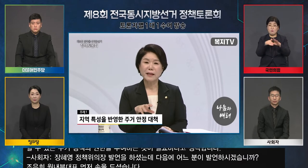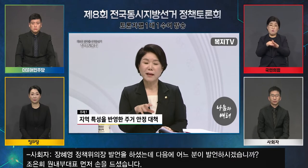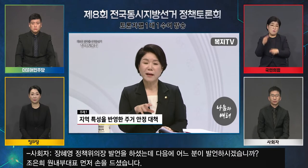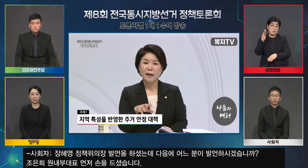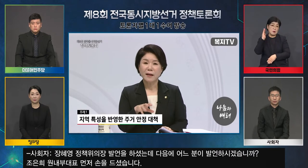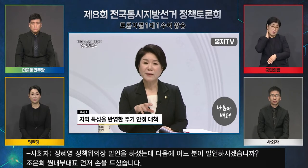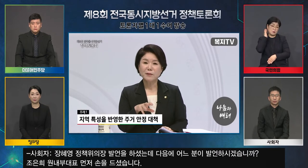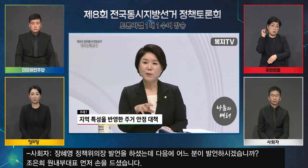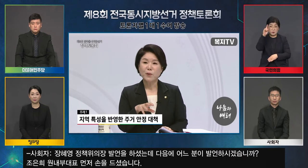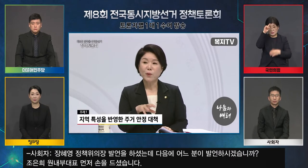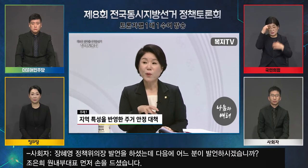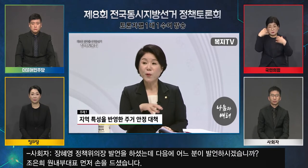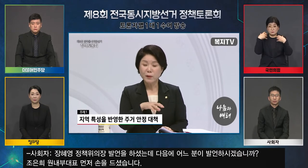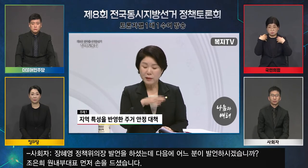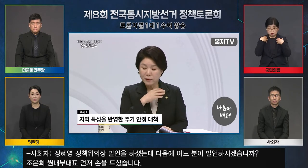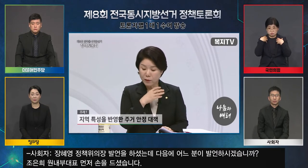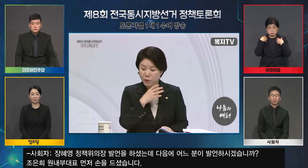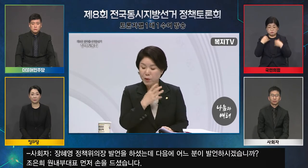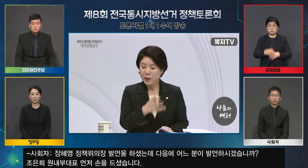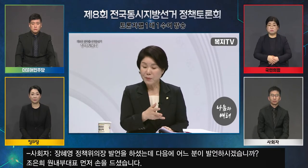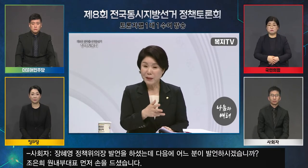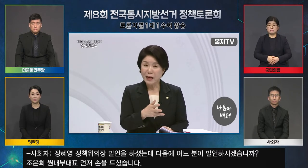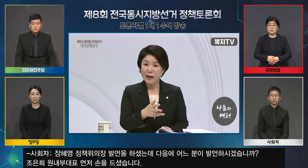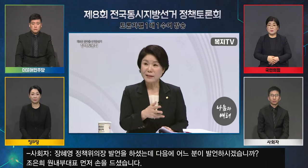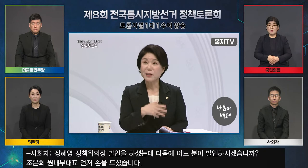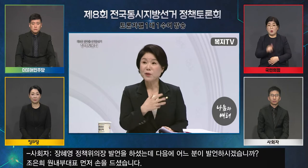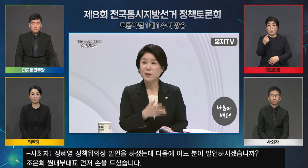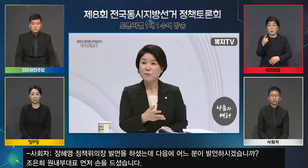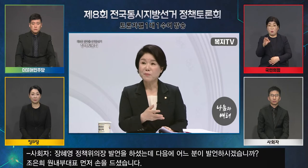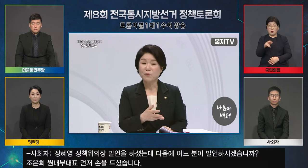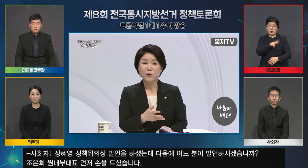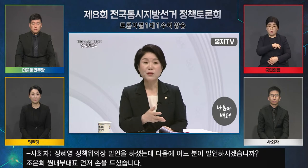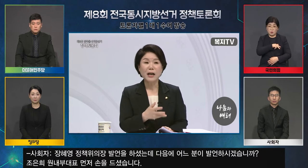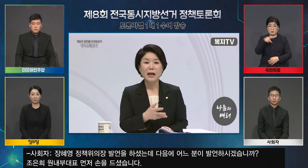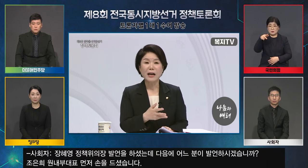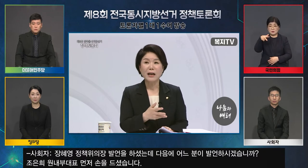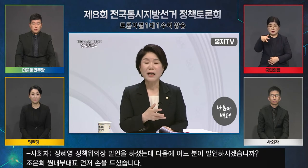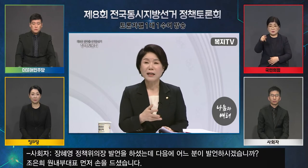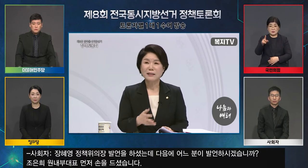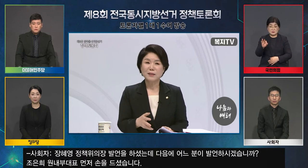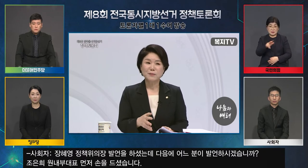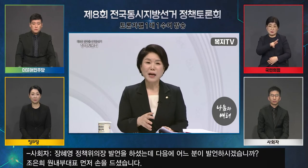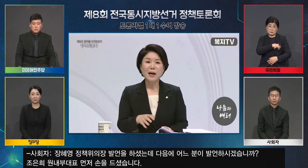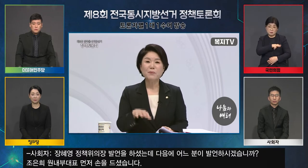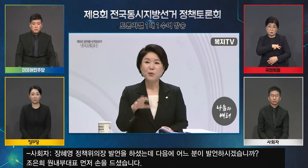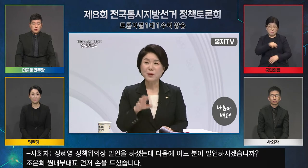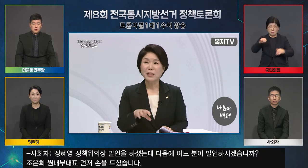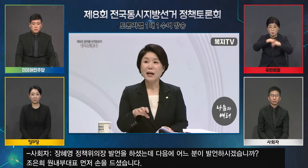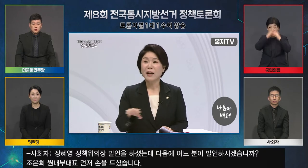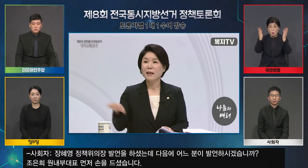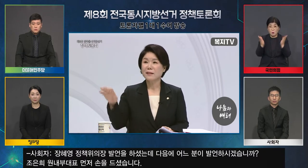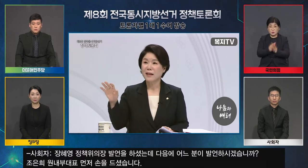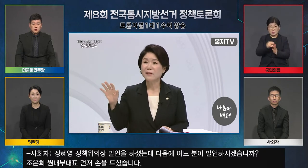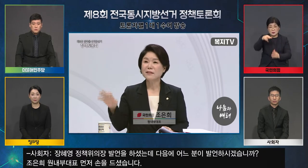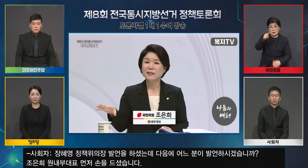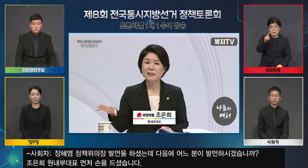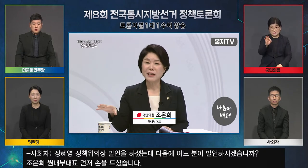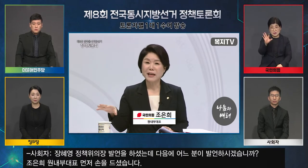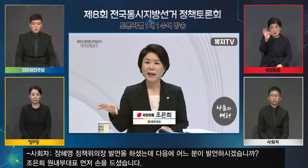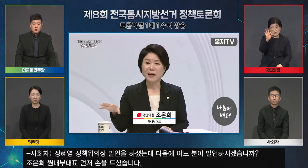홍 의원님이나 장 의원님 모두 다 지금 상암동이나